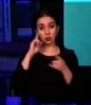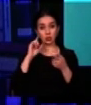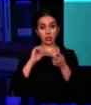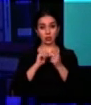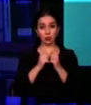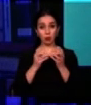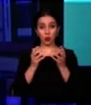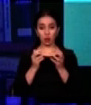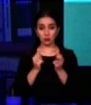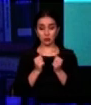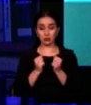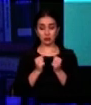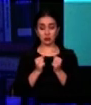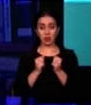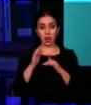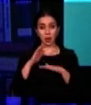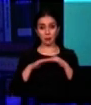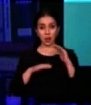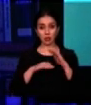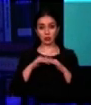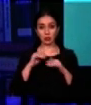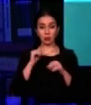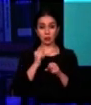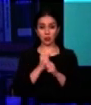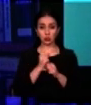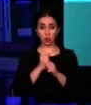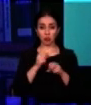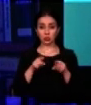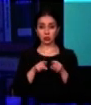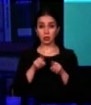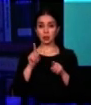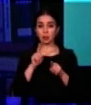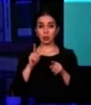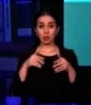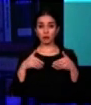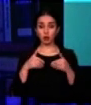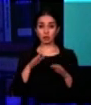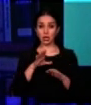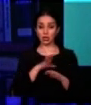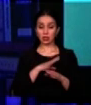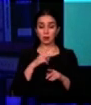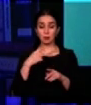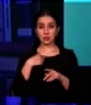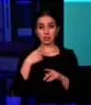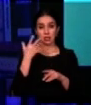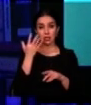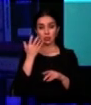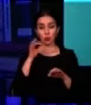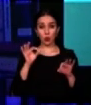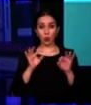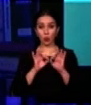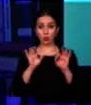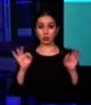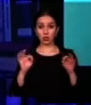Demak, amaliy mashg'ulotda biz nimalardan foydalandik? Biz rasmlarning